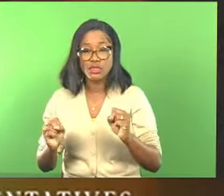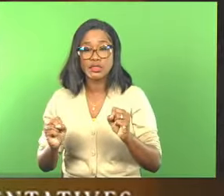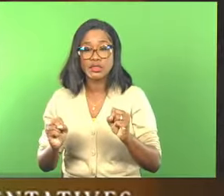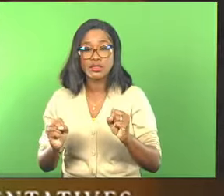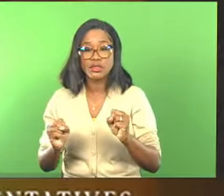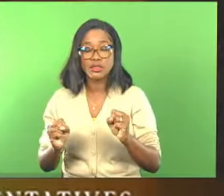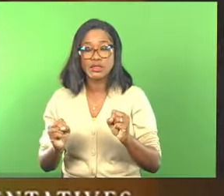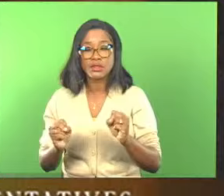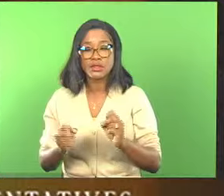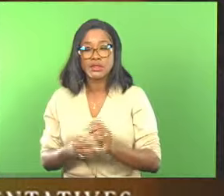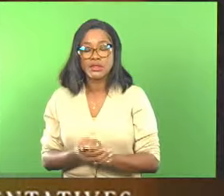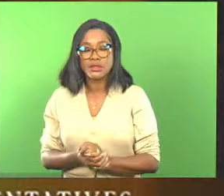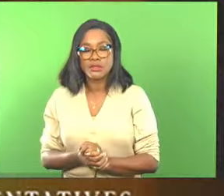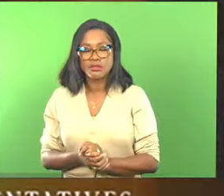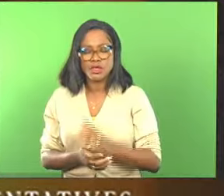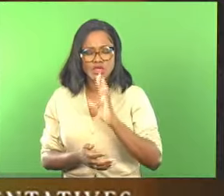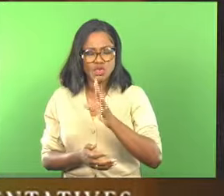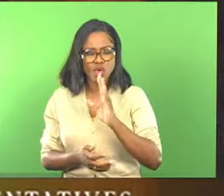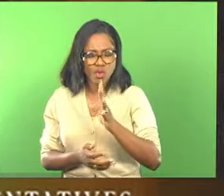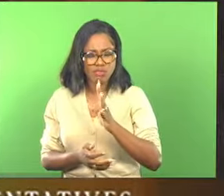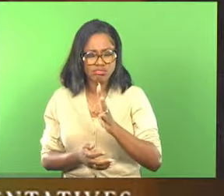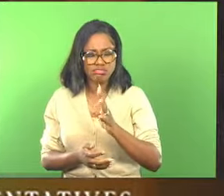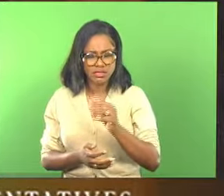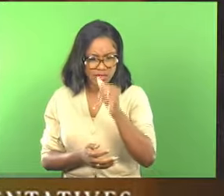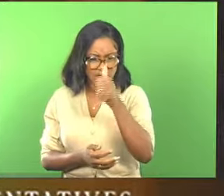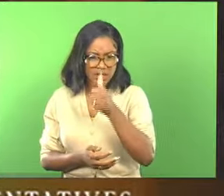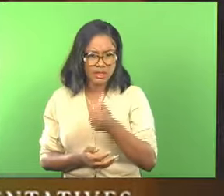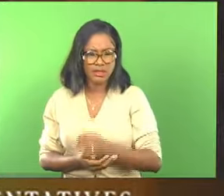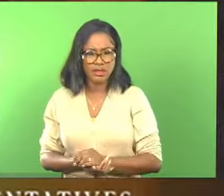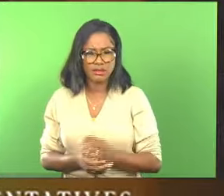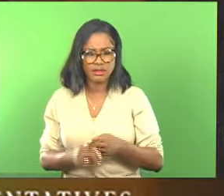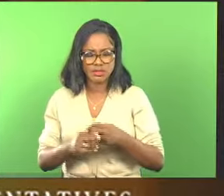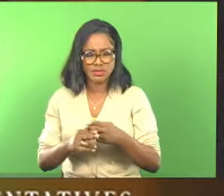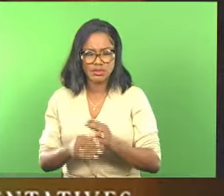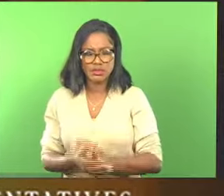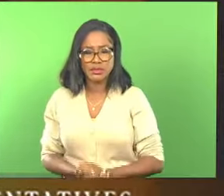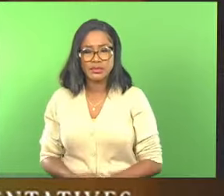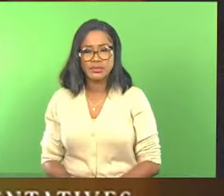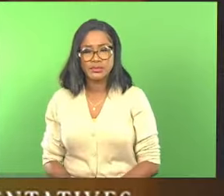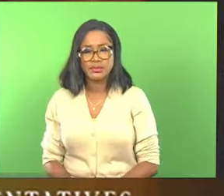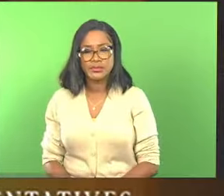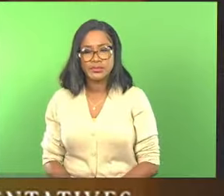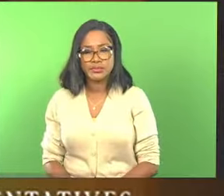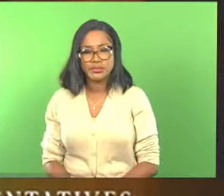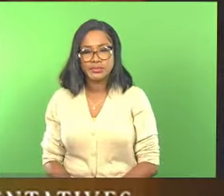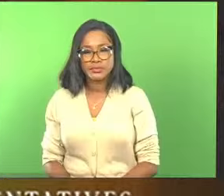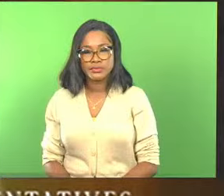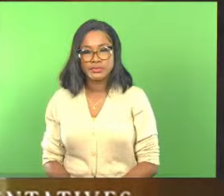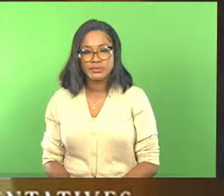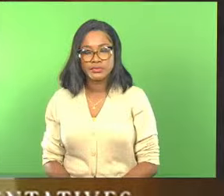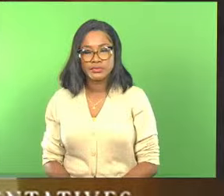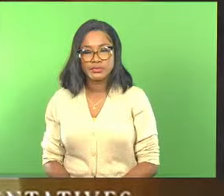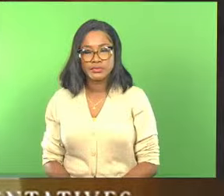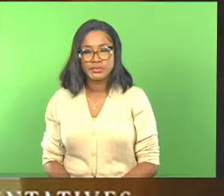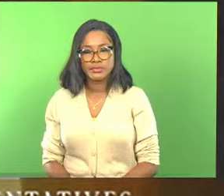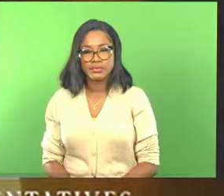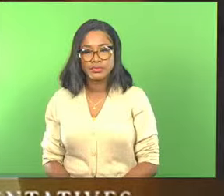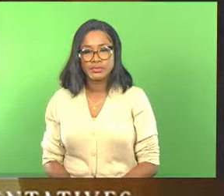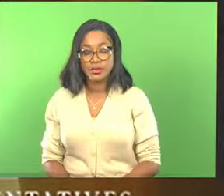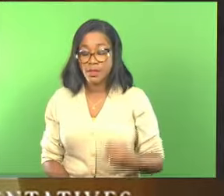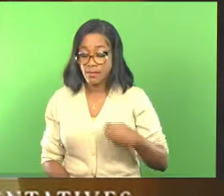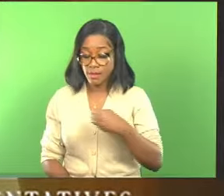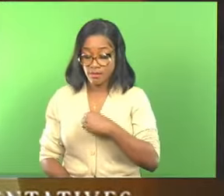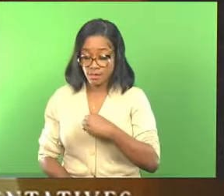की सफलता को हमने पूरी दुनिया के सामने रखा है। Distinguished members,